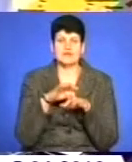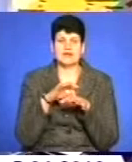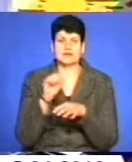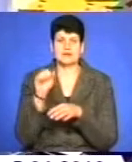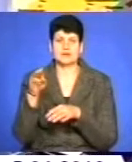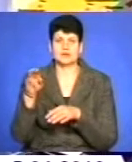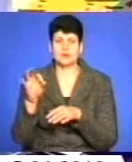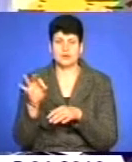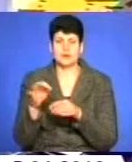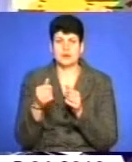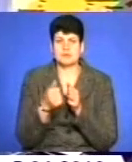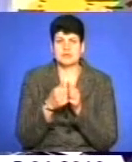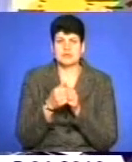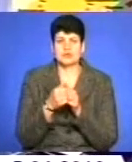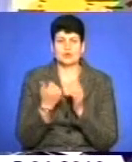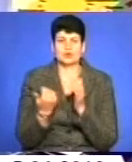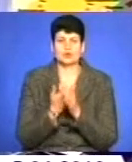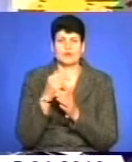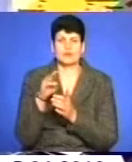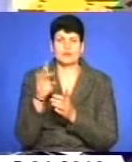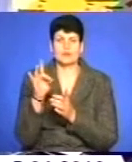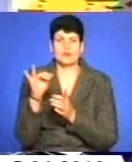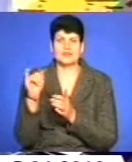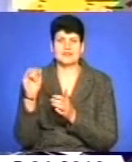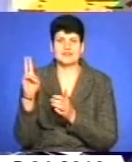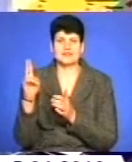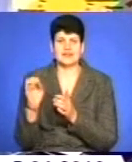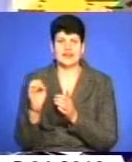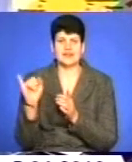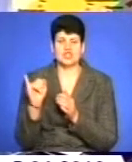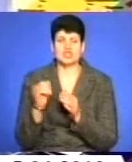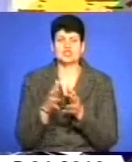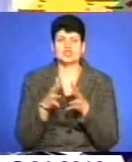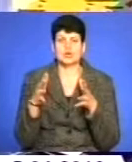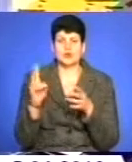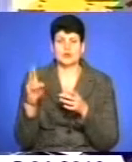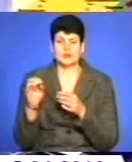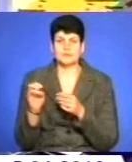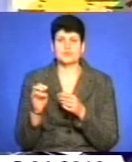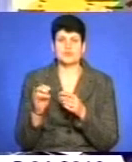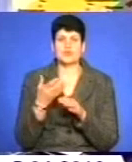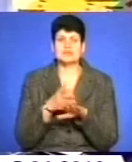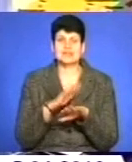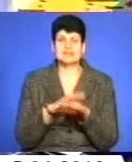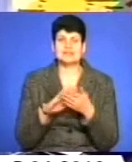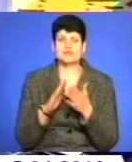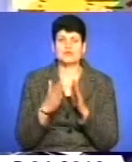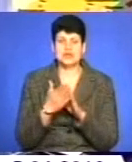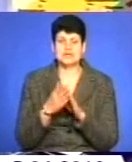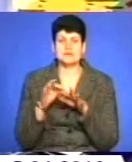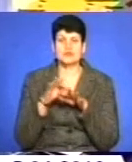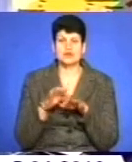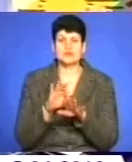операції неподалік Новотроїцького і Широкиного. Ускладнення ситуації у цих районах вже призвело до